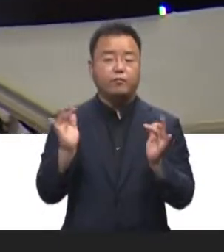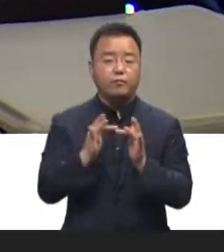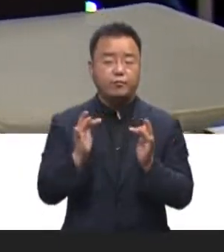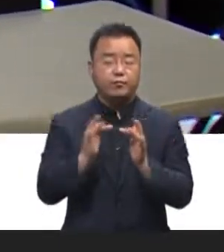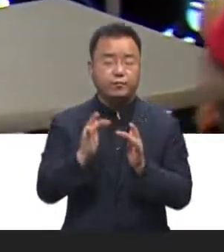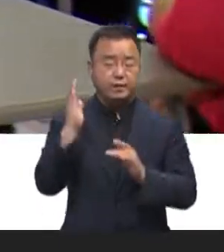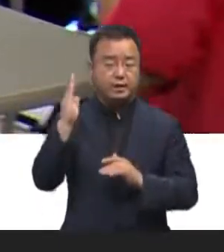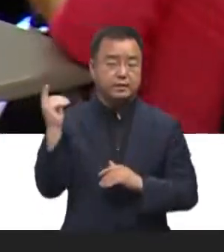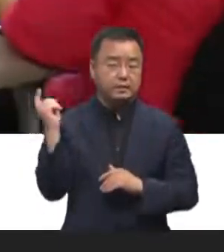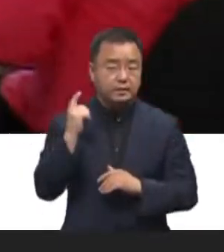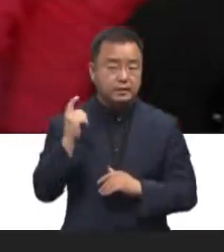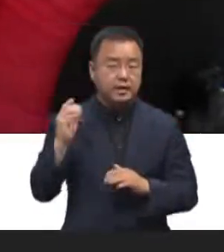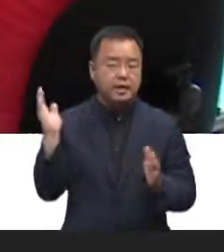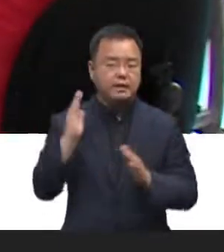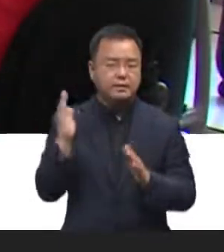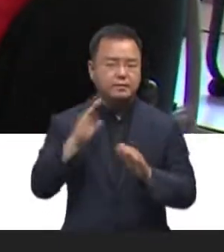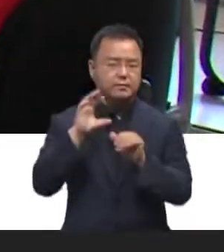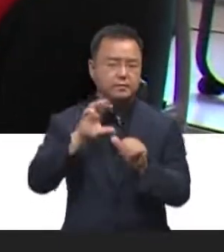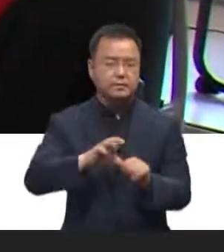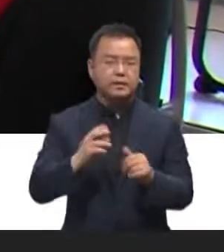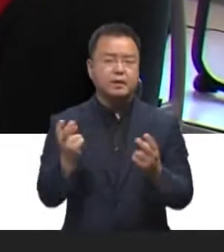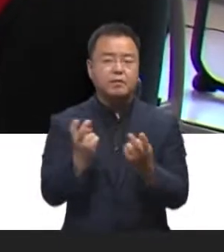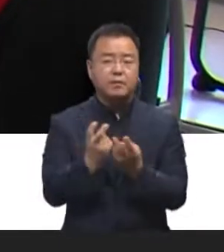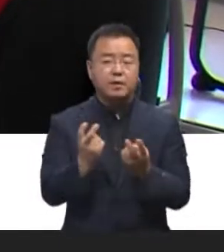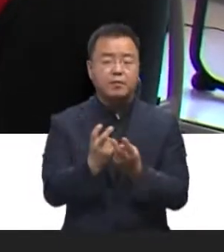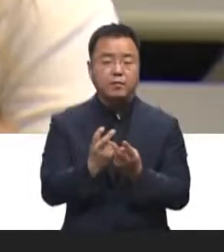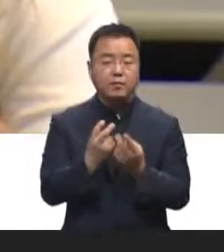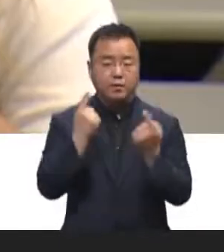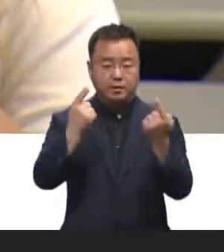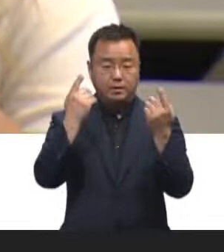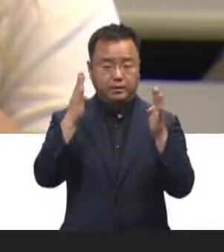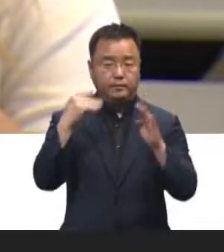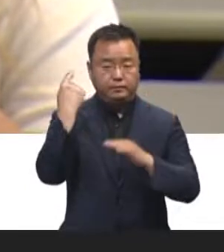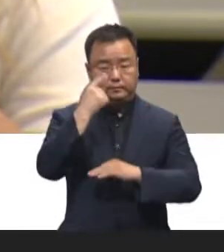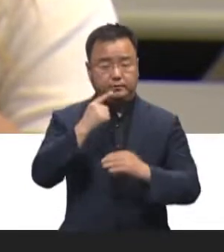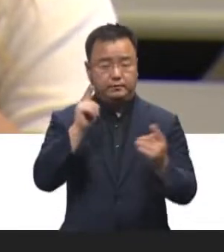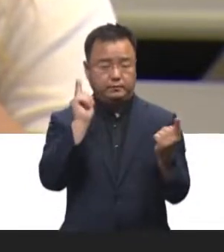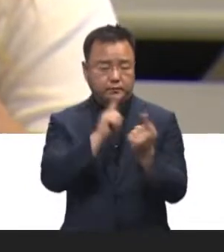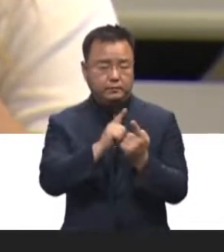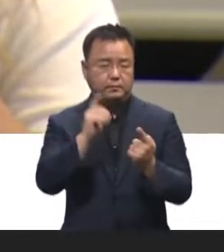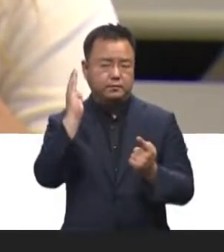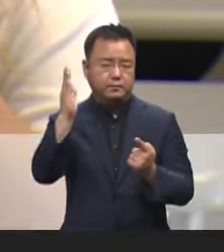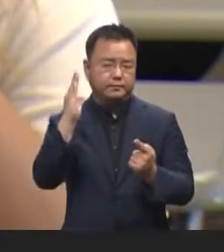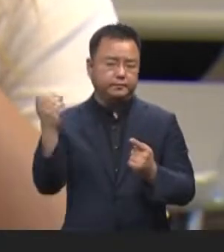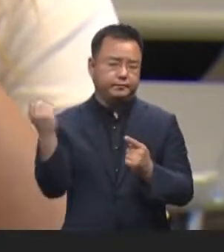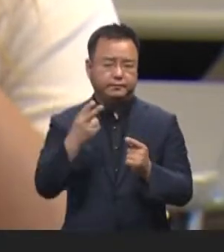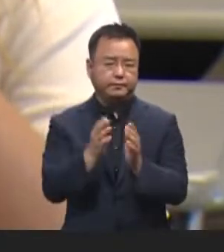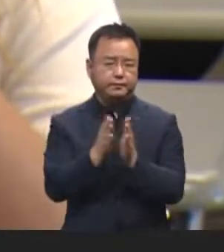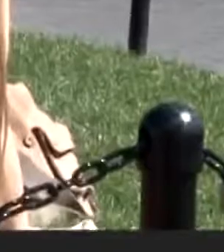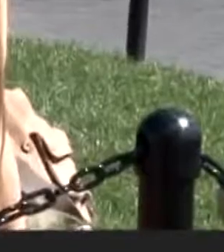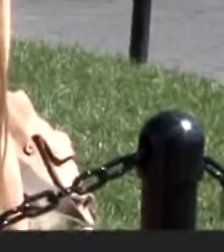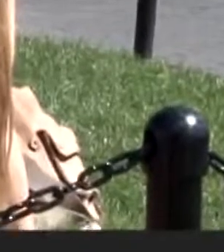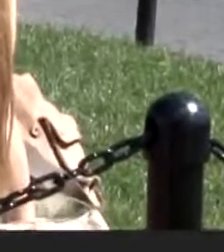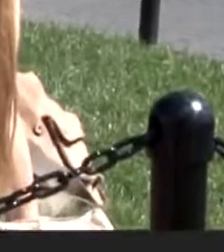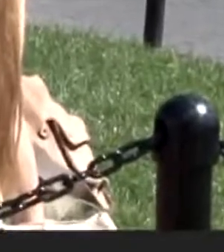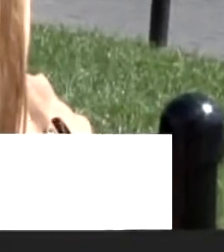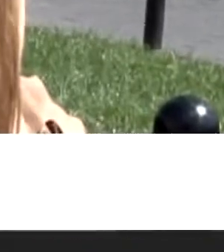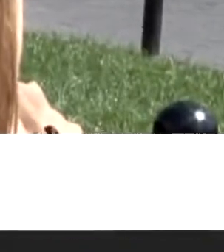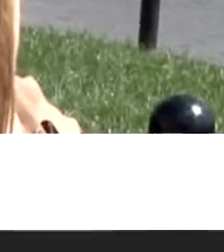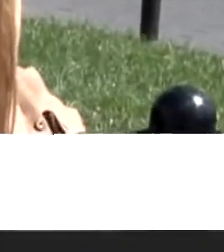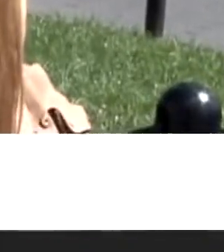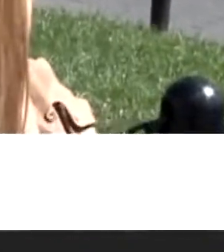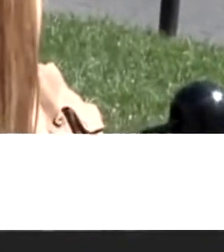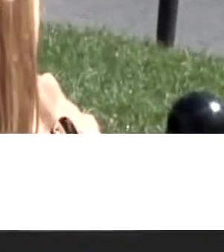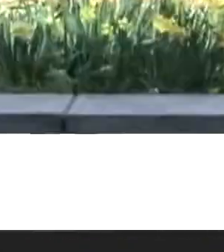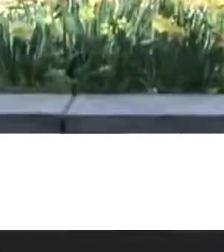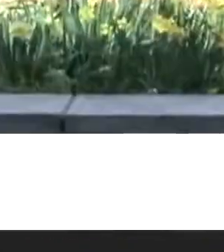누 학생들에 대한 제재조치 도 대학들에 대명 감히 재개를 압박하려는 포석으로 풀이됩니다 타격은 한국인